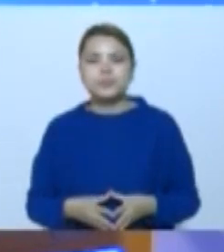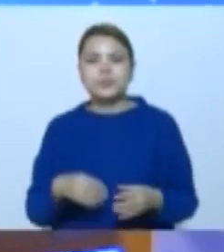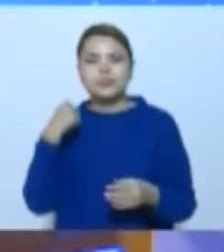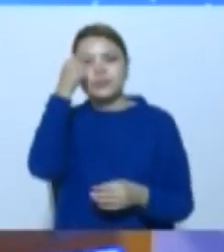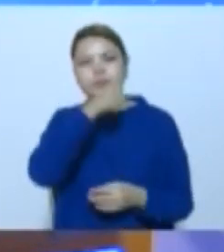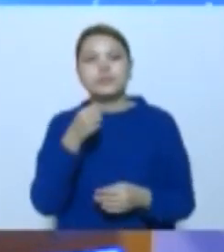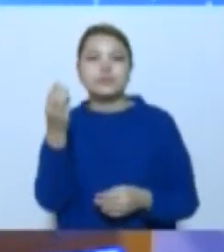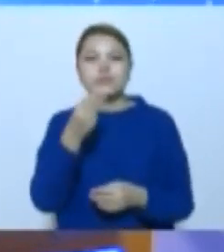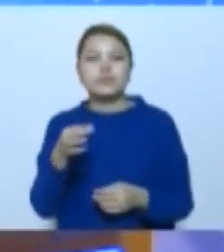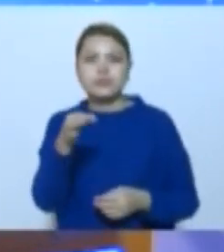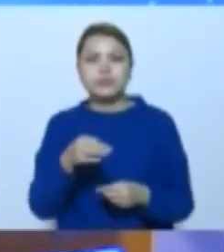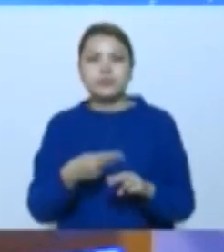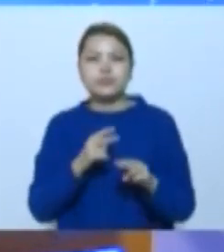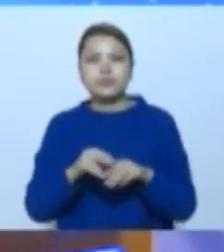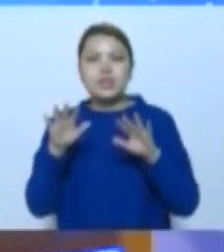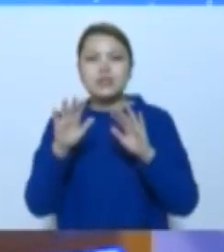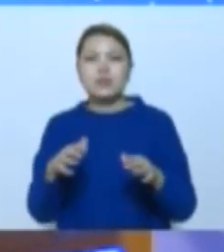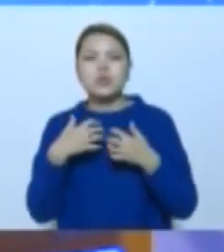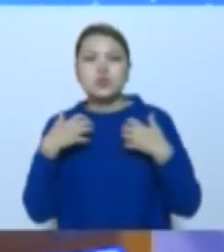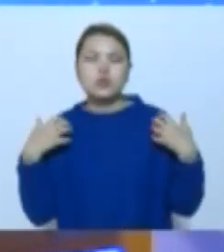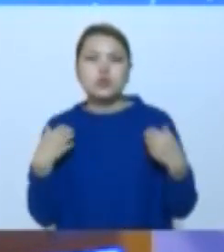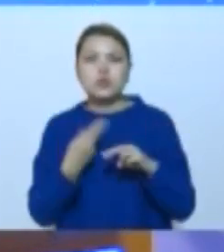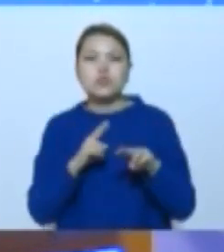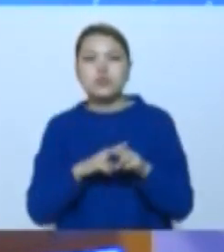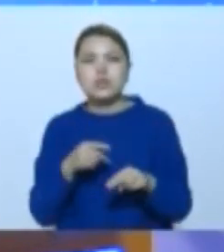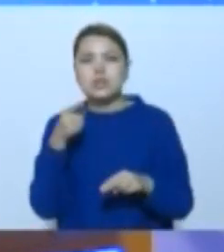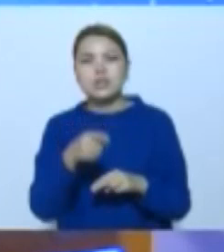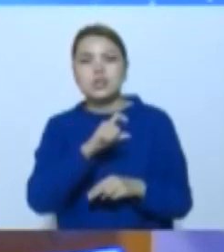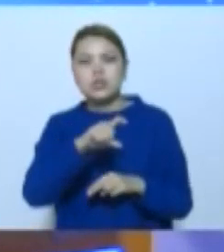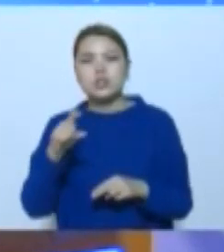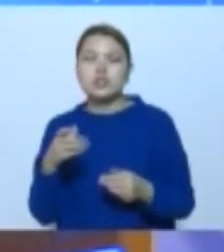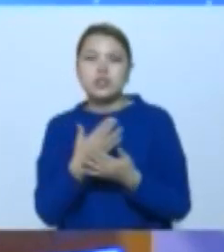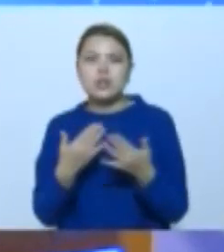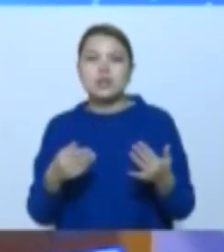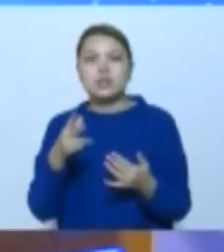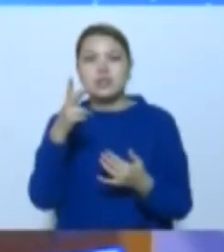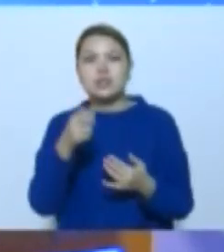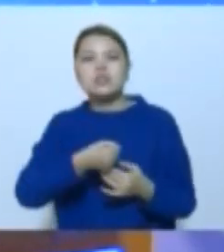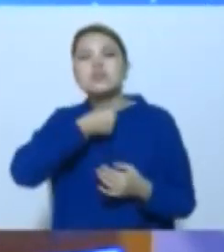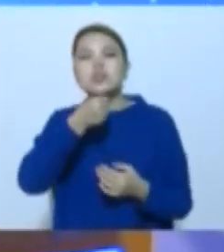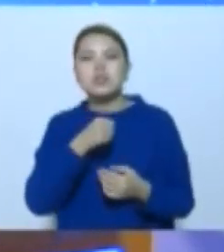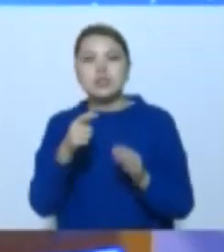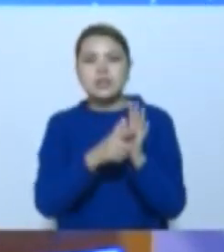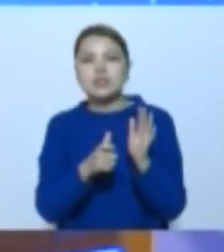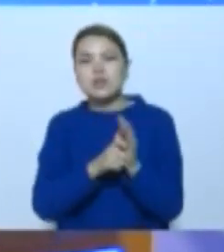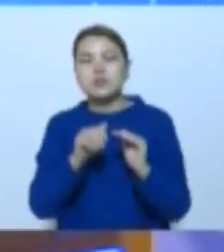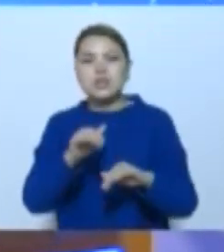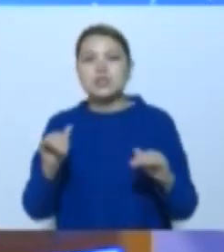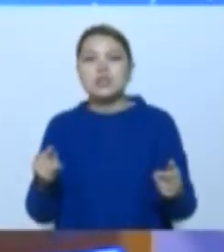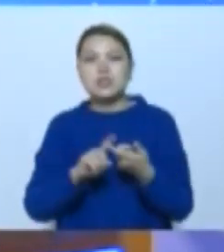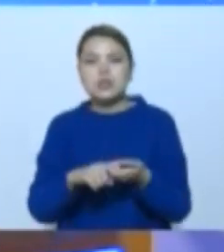В прошлом году в Мангоставской области жертвами нападений животных стали около 1000 человек, из них более 300 взрослые, около 700 дети.